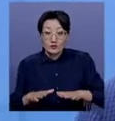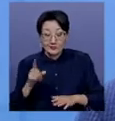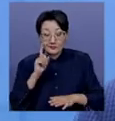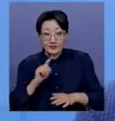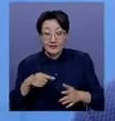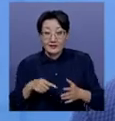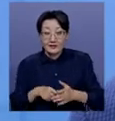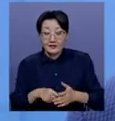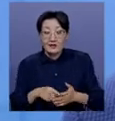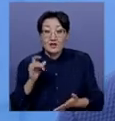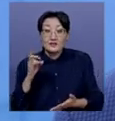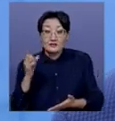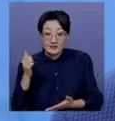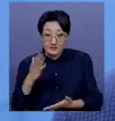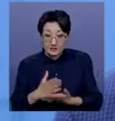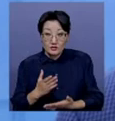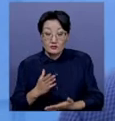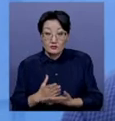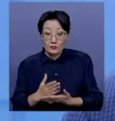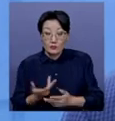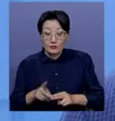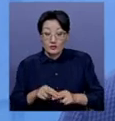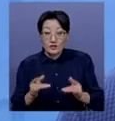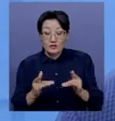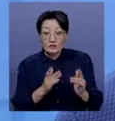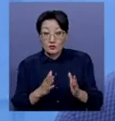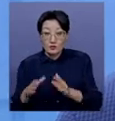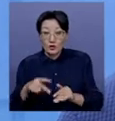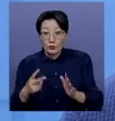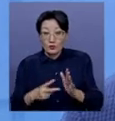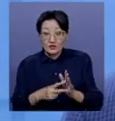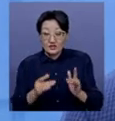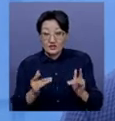қаланың ішінде де өте жақсы жерде тұр. Және де бұл жатақхана қазір 17 жатақхана болып отыр.